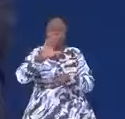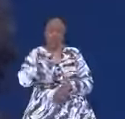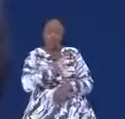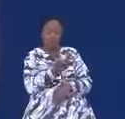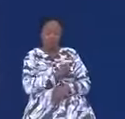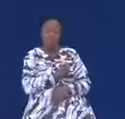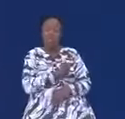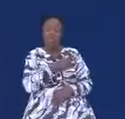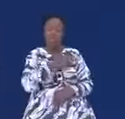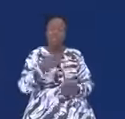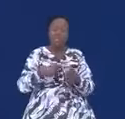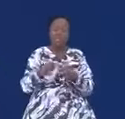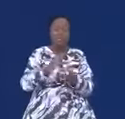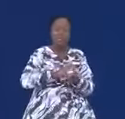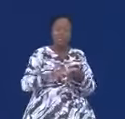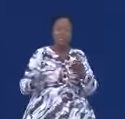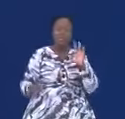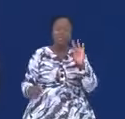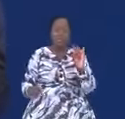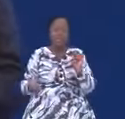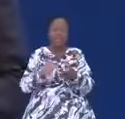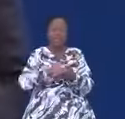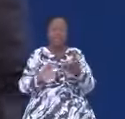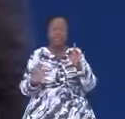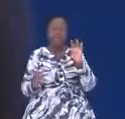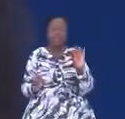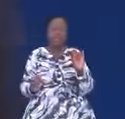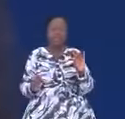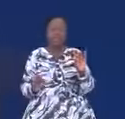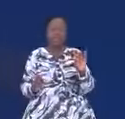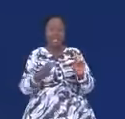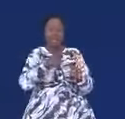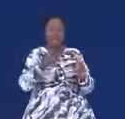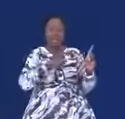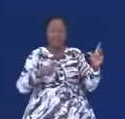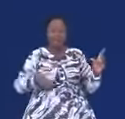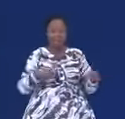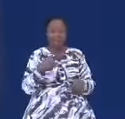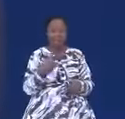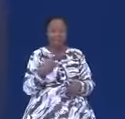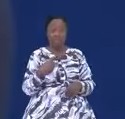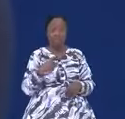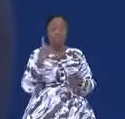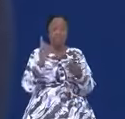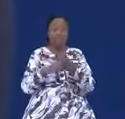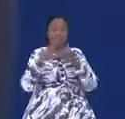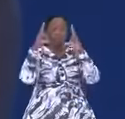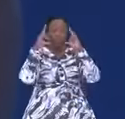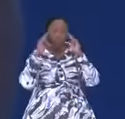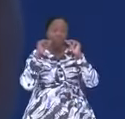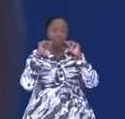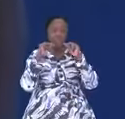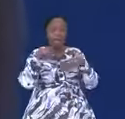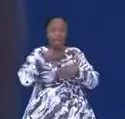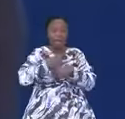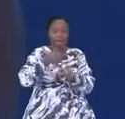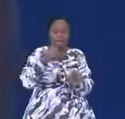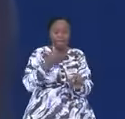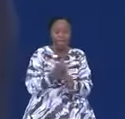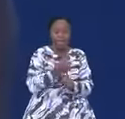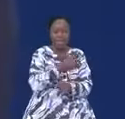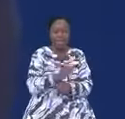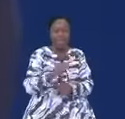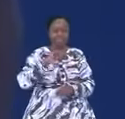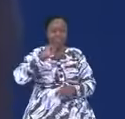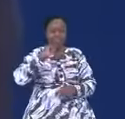way le verset 8 l'éternel dit à moïse fais toi un serpent brûlant et place